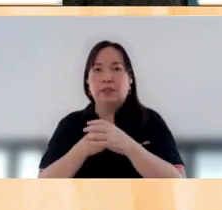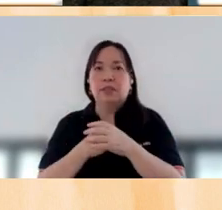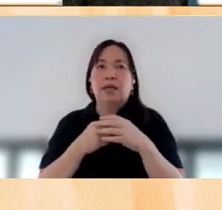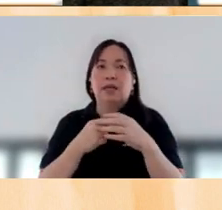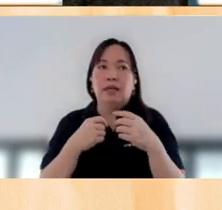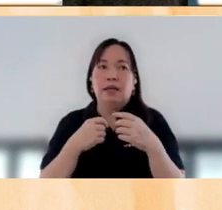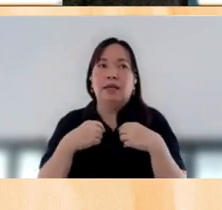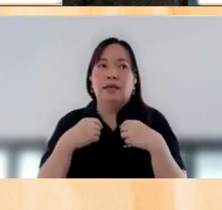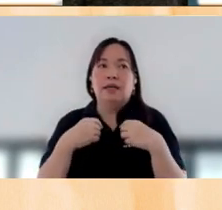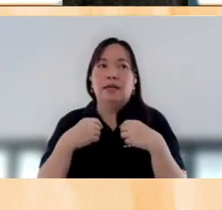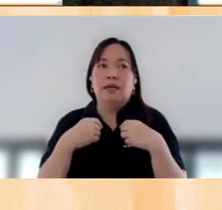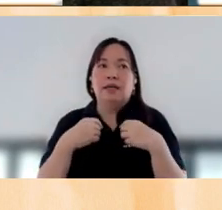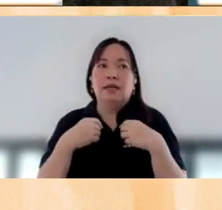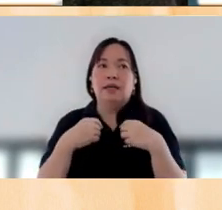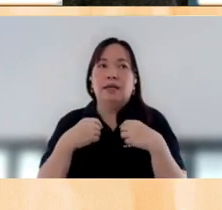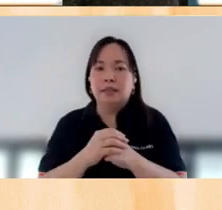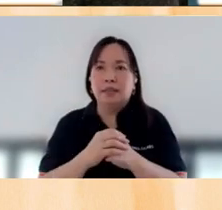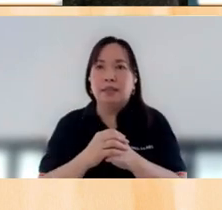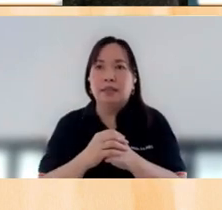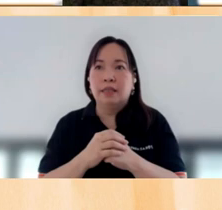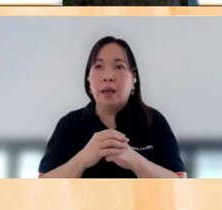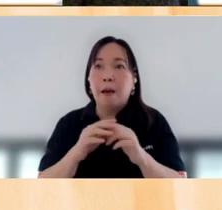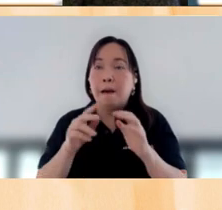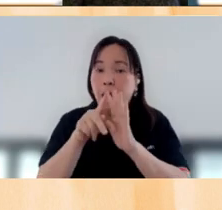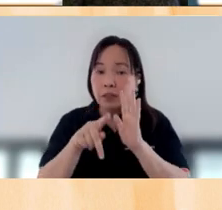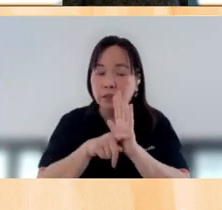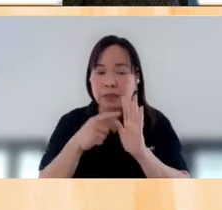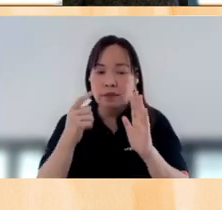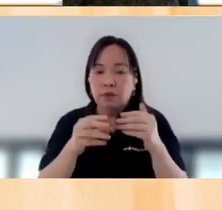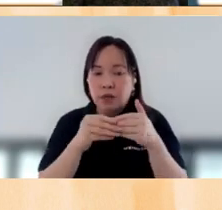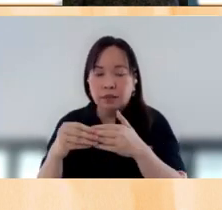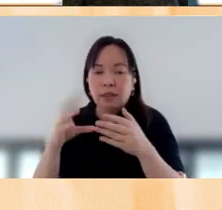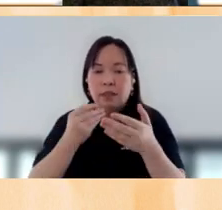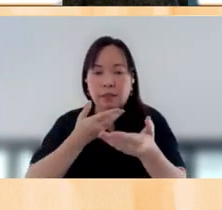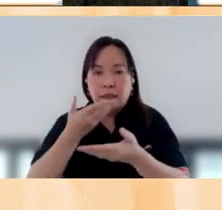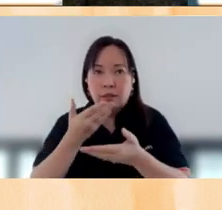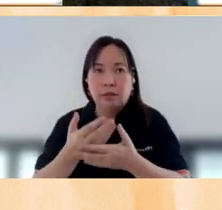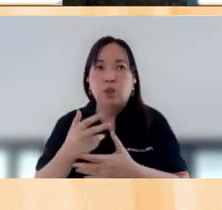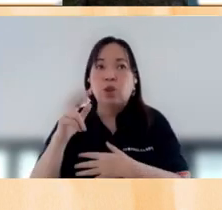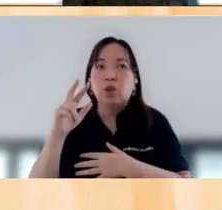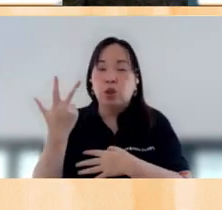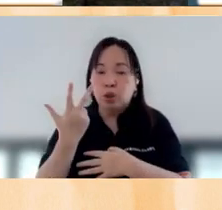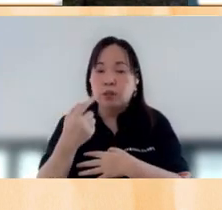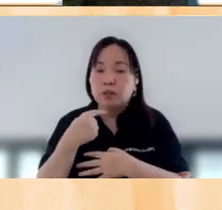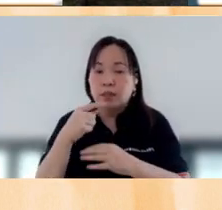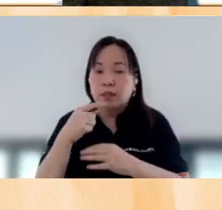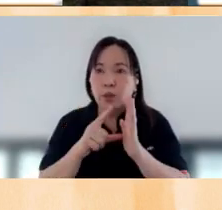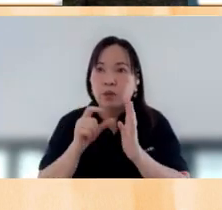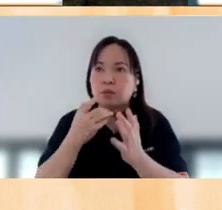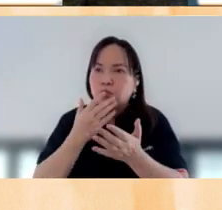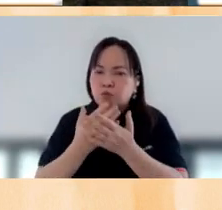ang pulisiya sa guidance and counseling. Pangatlo, sabi ng batas, kailangan din na may maayos tayong referral system.